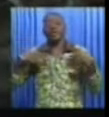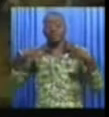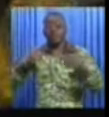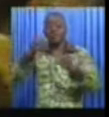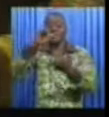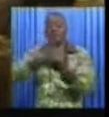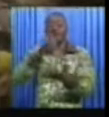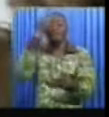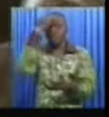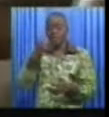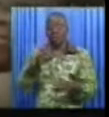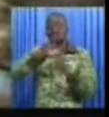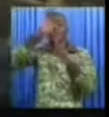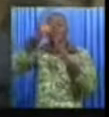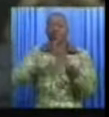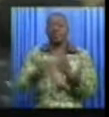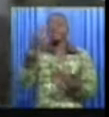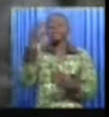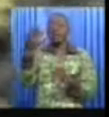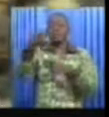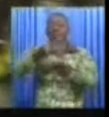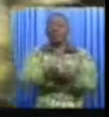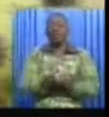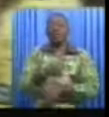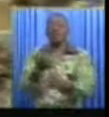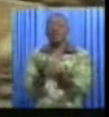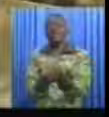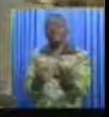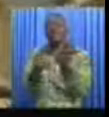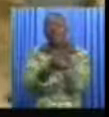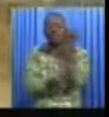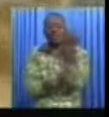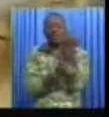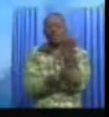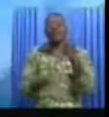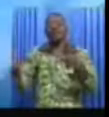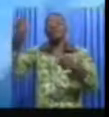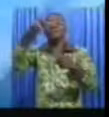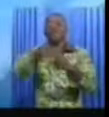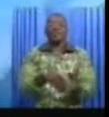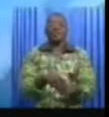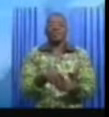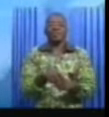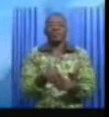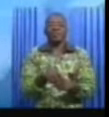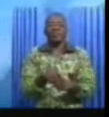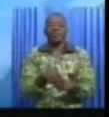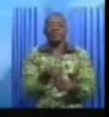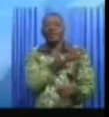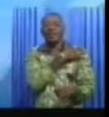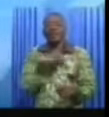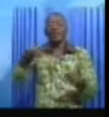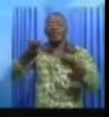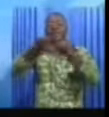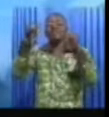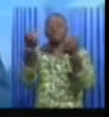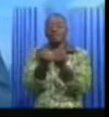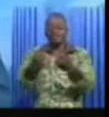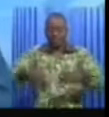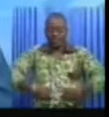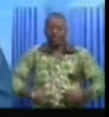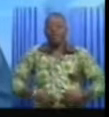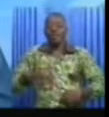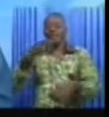pourquoi les conclusions de cet atelier de 4 jours sont attendues des pays participants. Et puis, l'Association des jeunes du